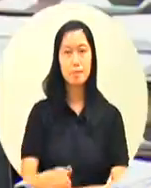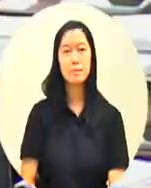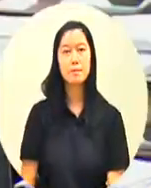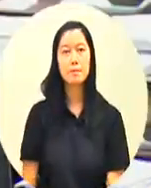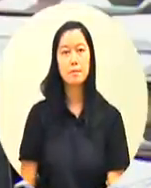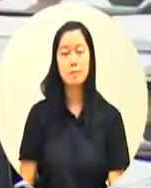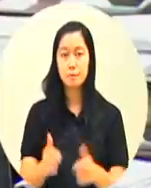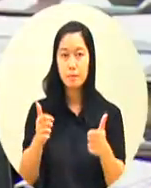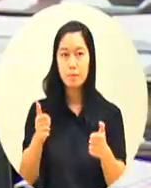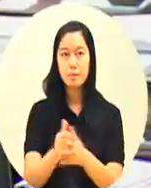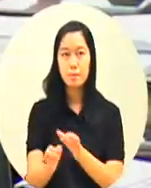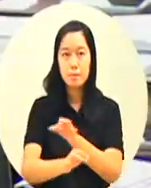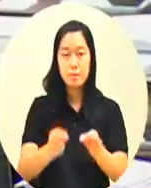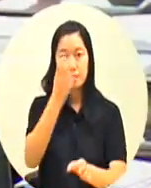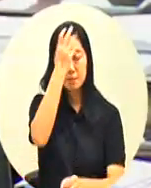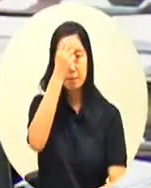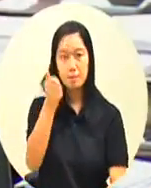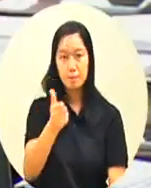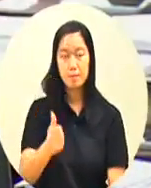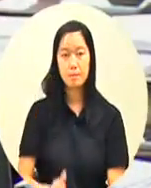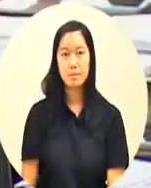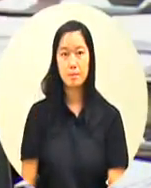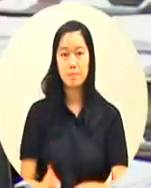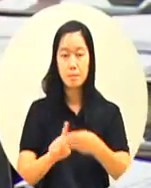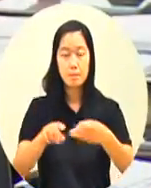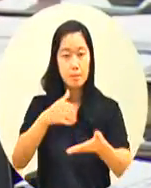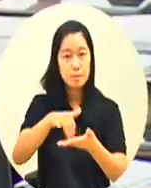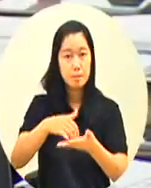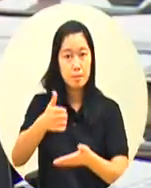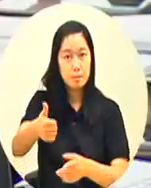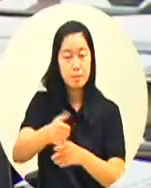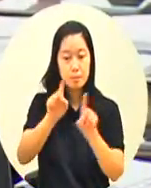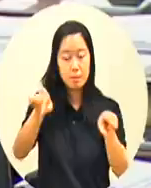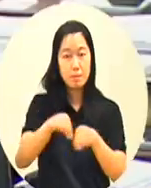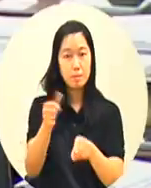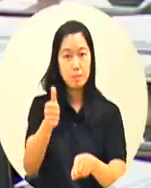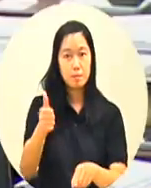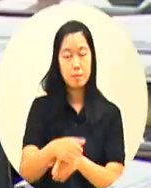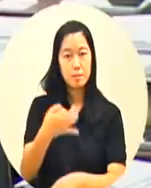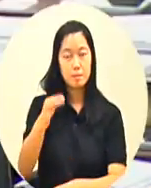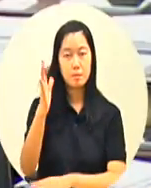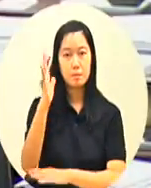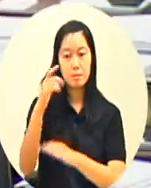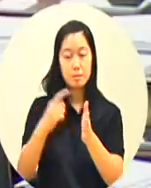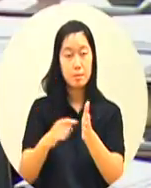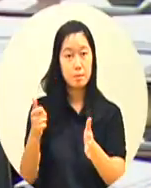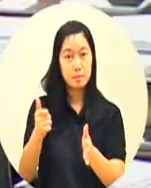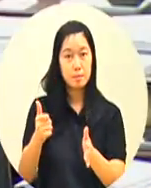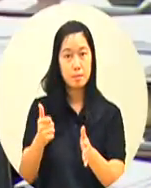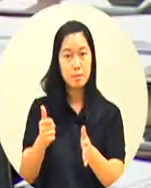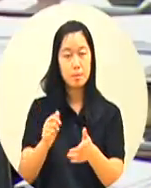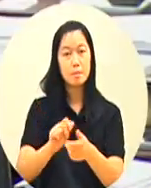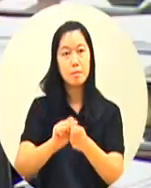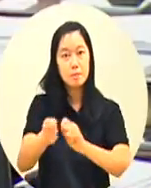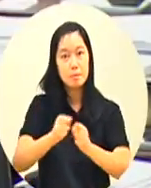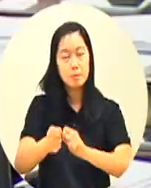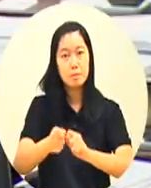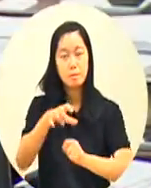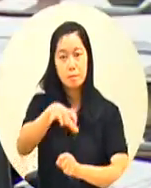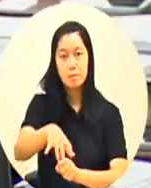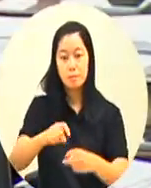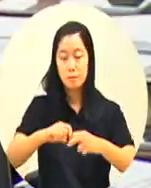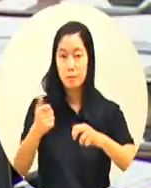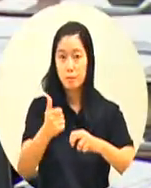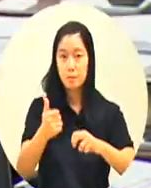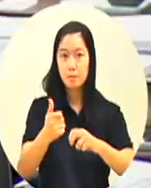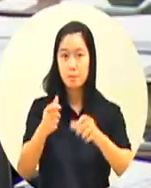我们经发局曾局长，还有主计处张处长，还有财政局简局长，啊，税捐处李处长，还有我们高雄